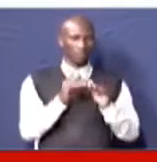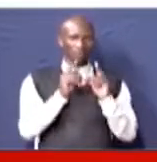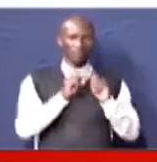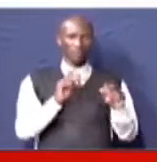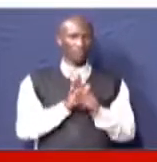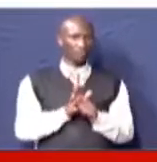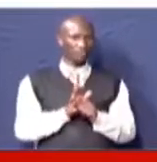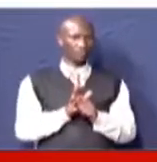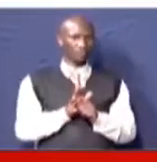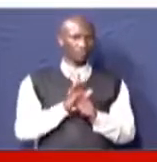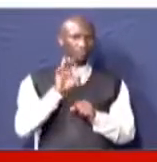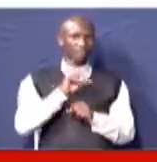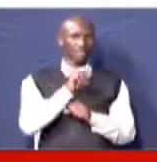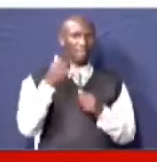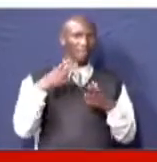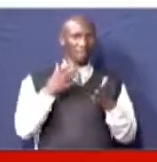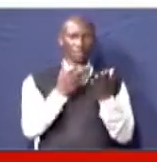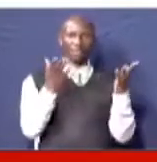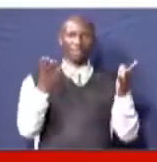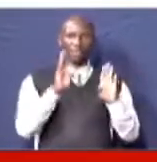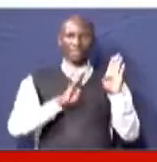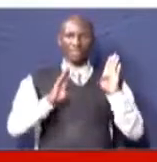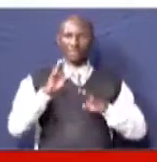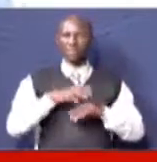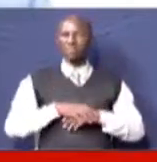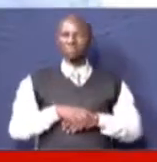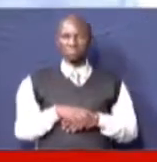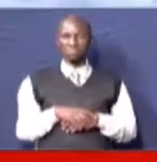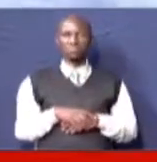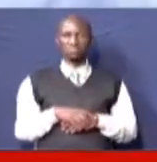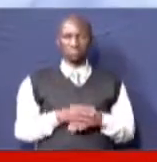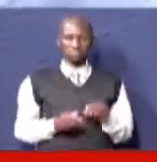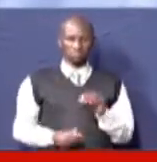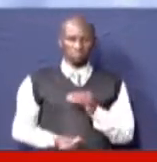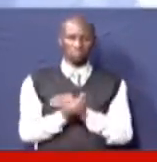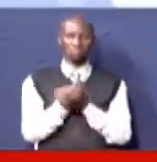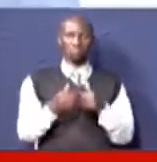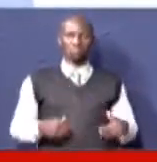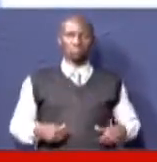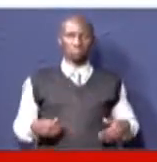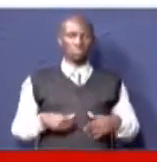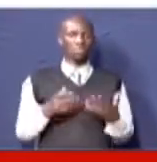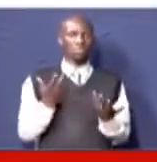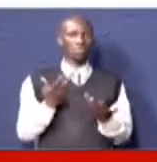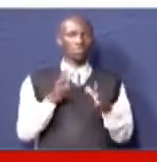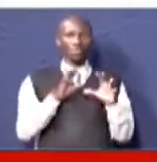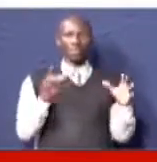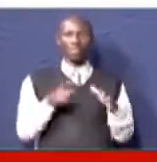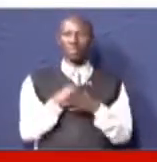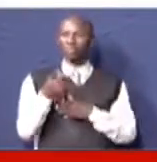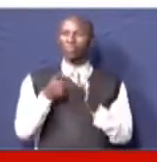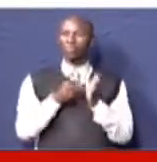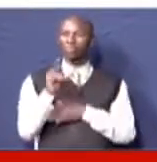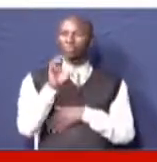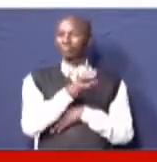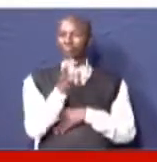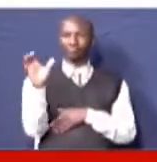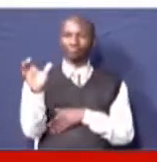amani. Kuna watu siku hizi wako na tabia ya kuchukua vijana, unaenda sokoni, unawanunulia